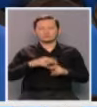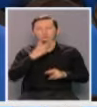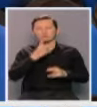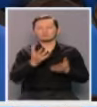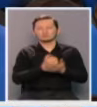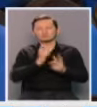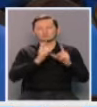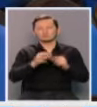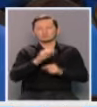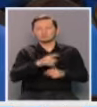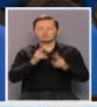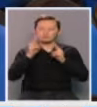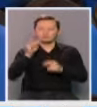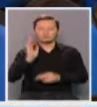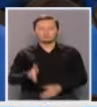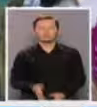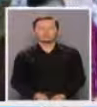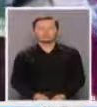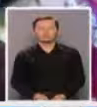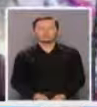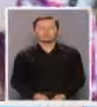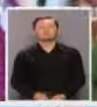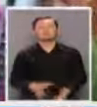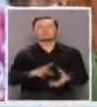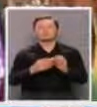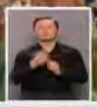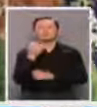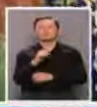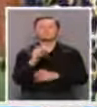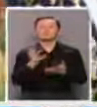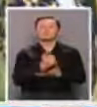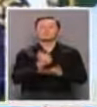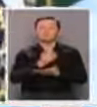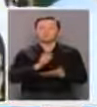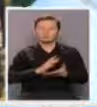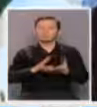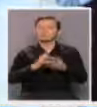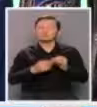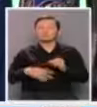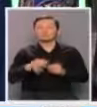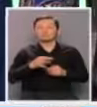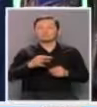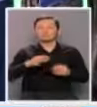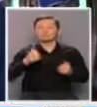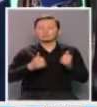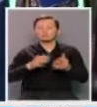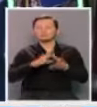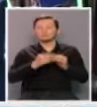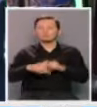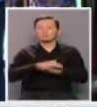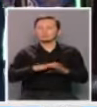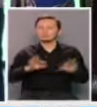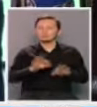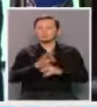дали путевку на областной тур. Теперь выигравшие городской этап отборочного тура мегапроекта «Мен Казахпын», пропагандирующие